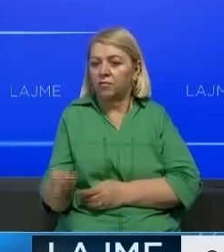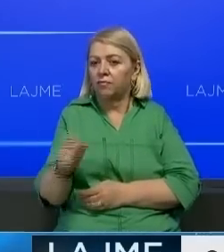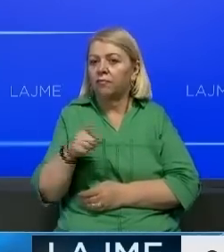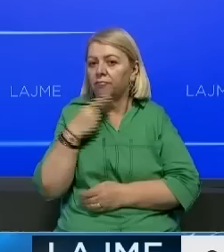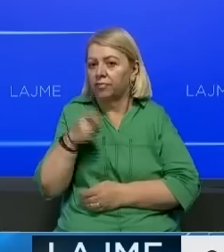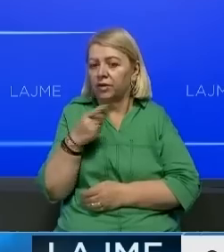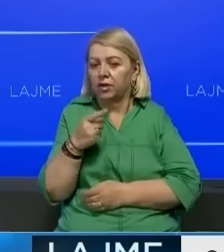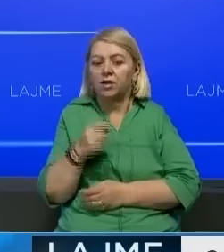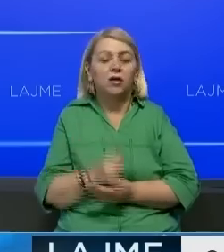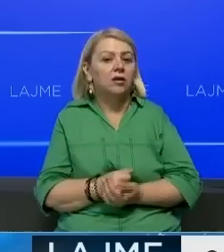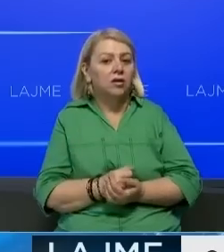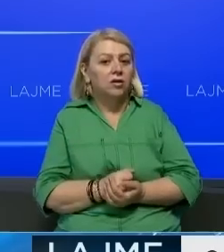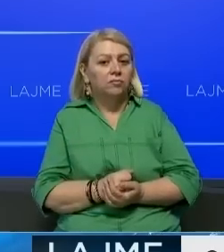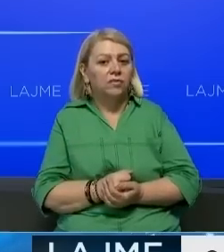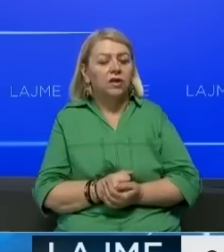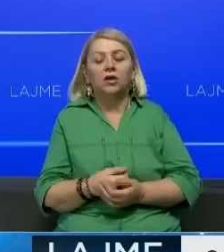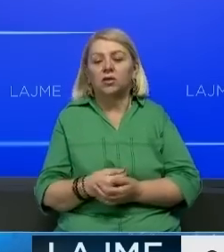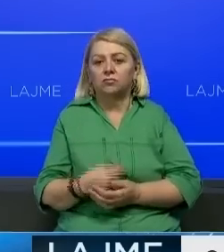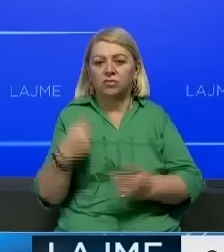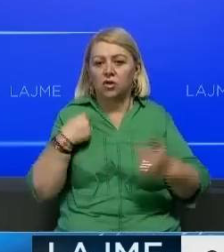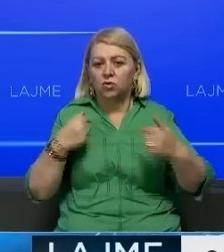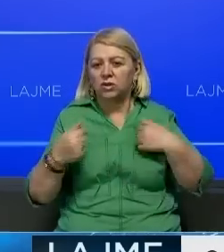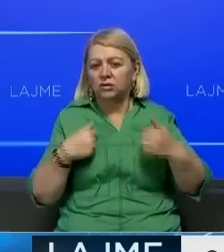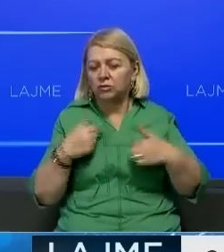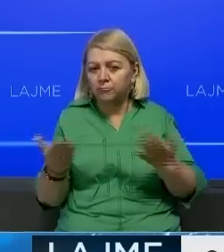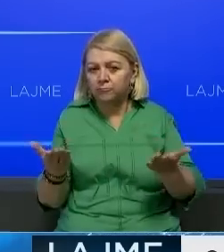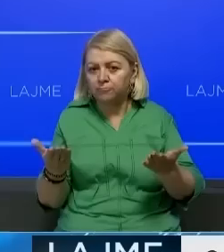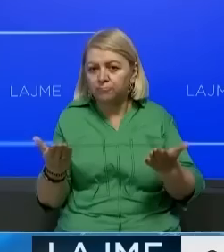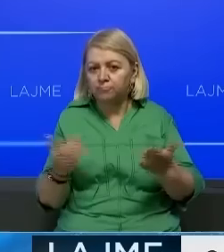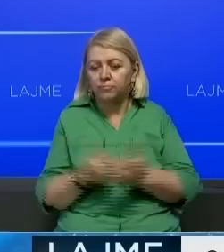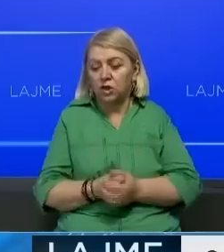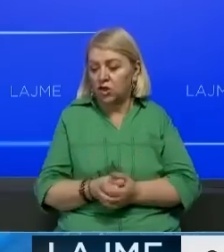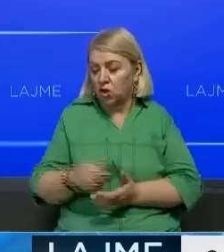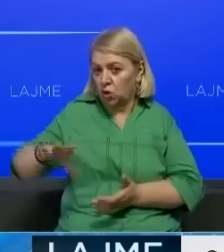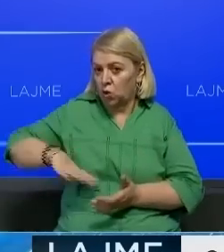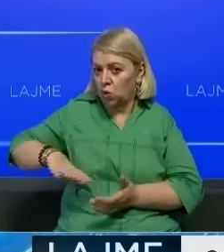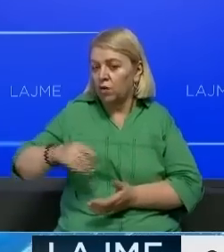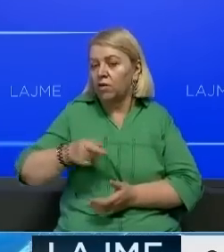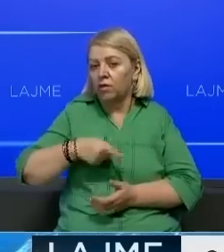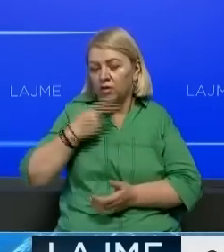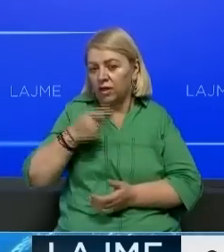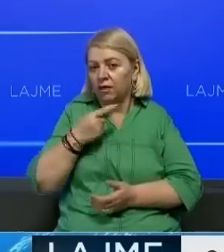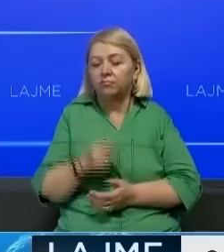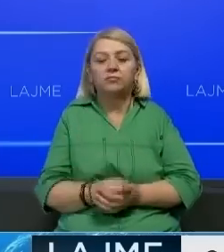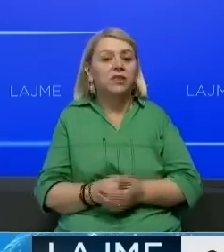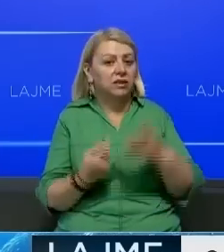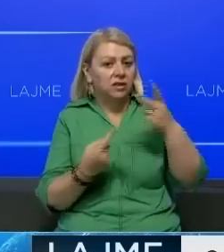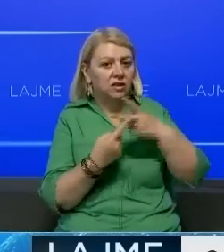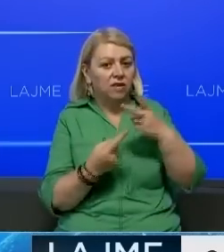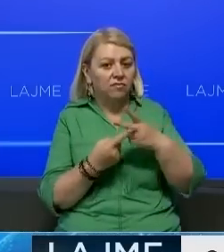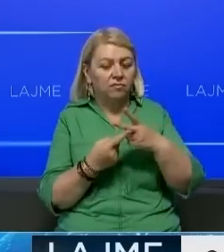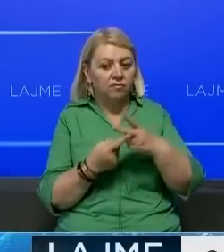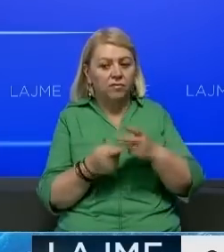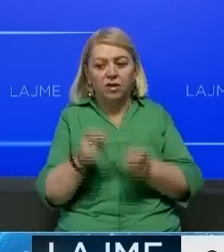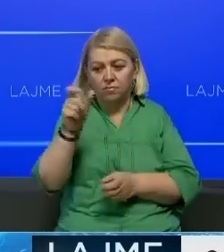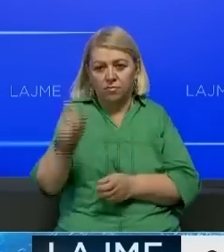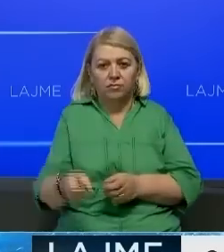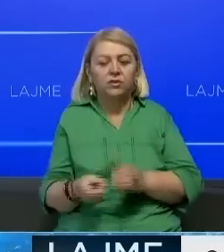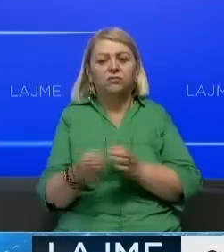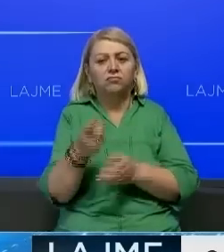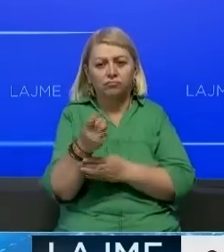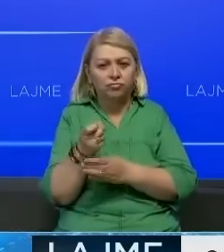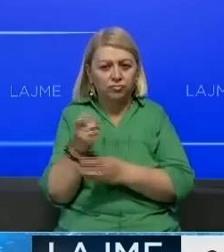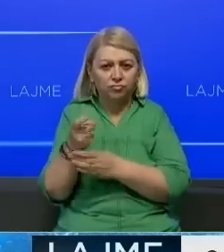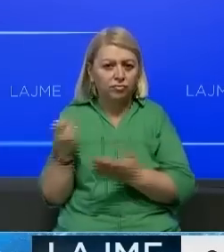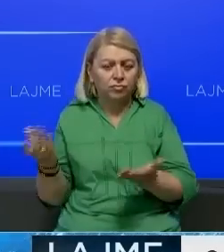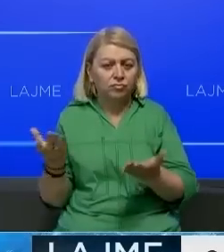për NRK se ai ishte goditur nga xhami fluturues. Një grua tha për media se personi armatosur kishte goditur me kujdes objektivat e